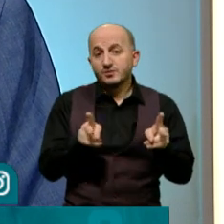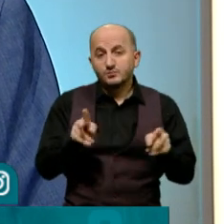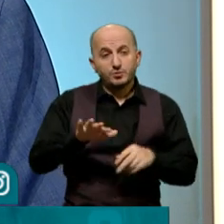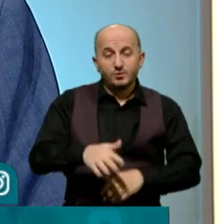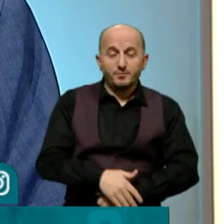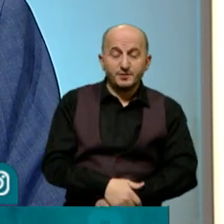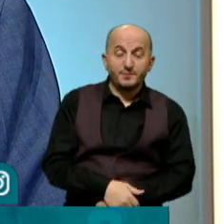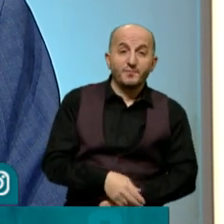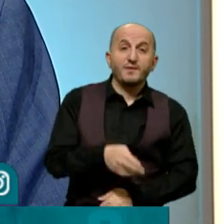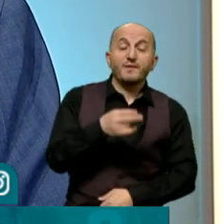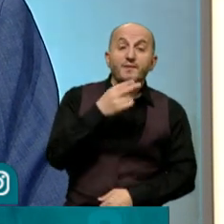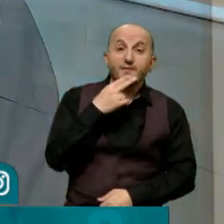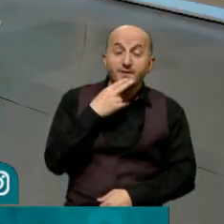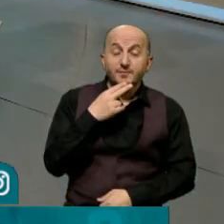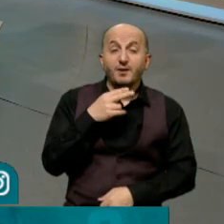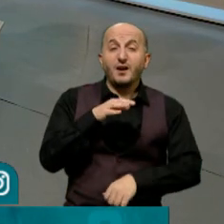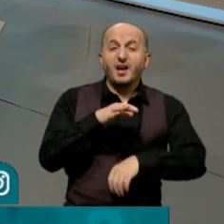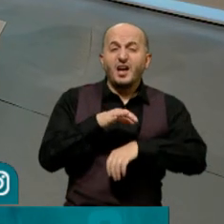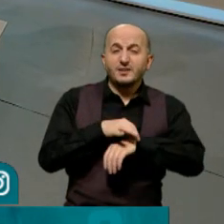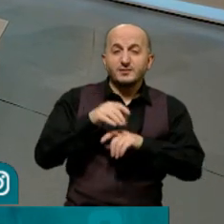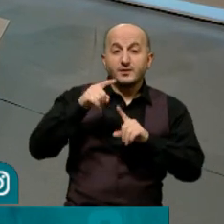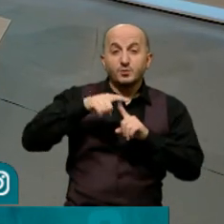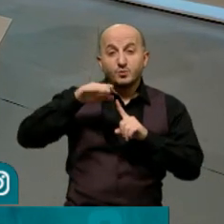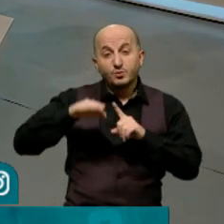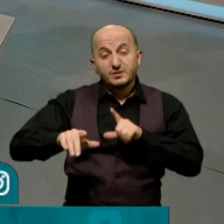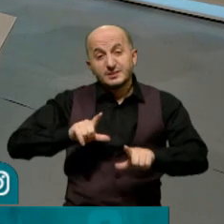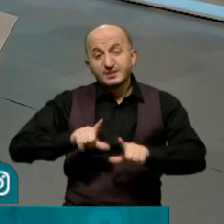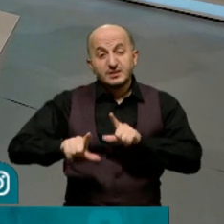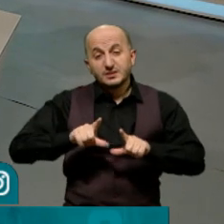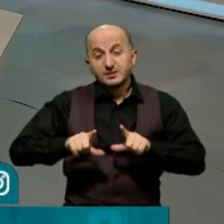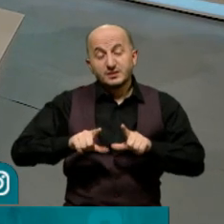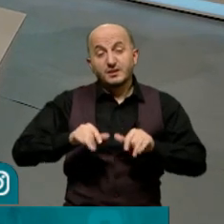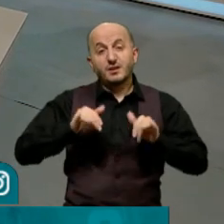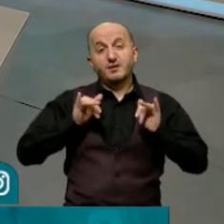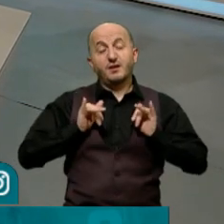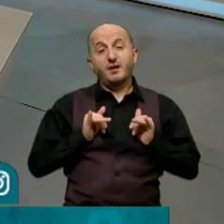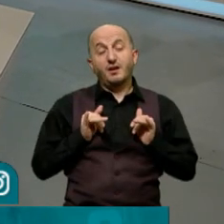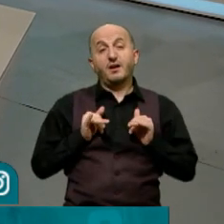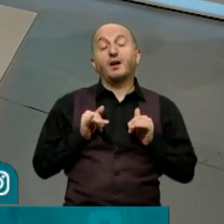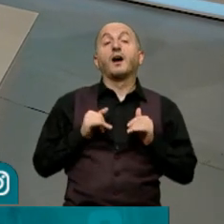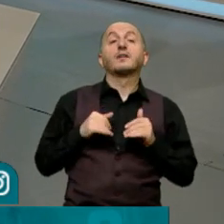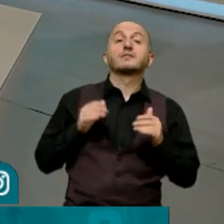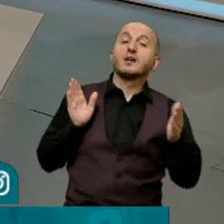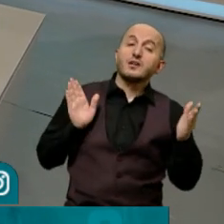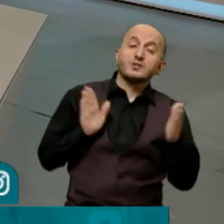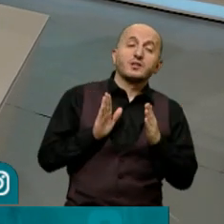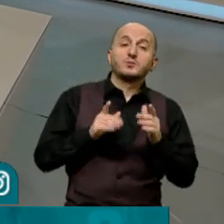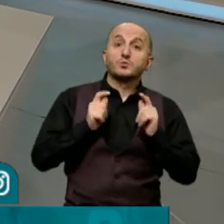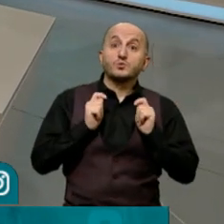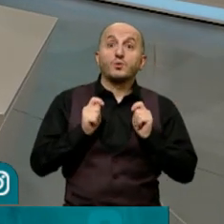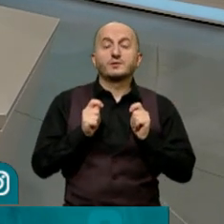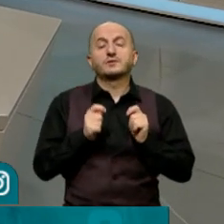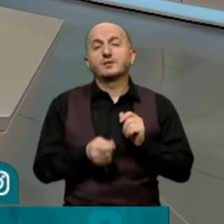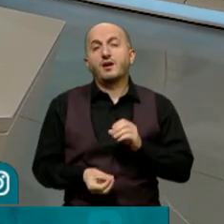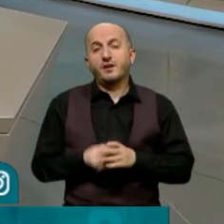Bu da Fatma Hanım'ın, bu hasta torunu, engelli torununun ihtiyaçlarının evet. Daha rahat karşılanabilmesi zaruretinden kaynaklanıyor.